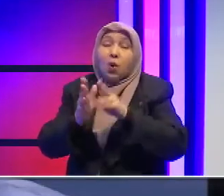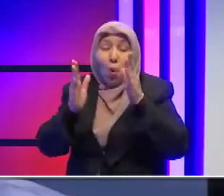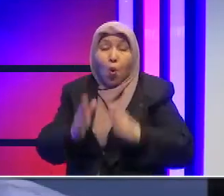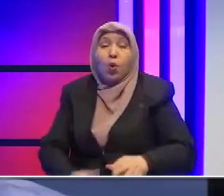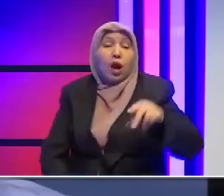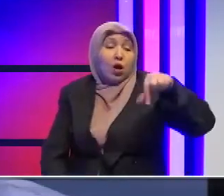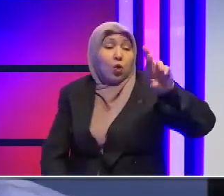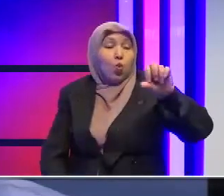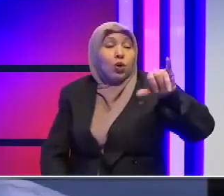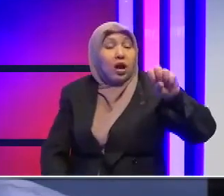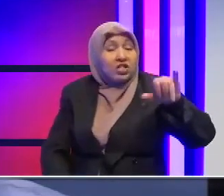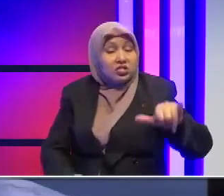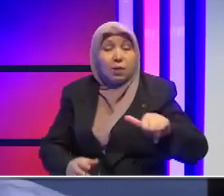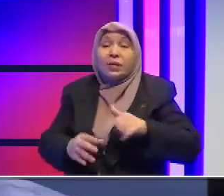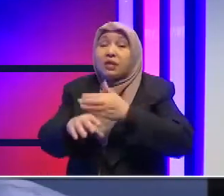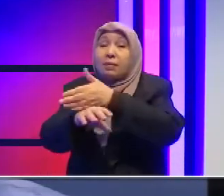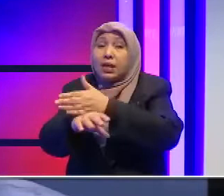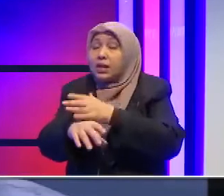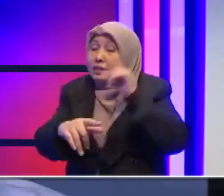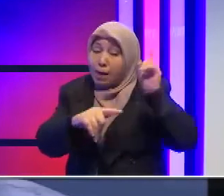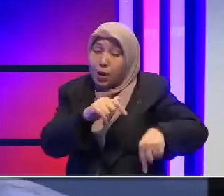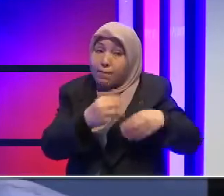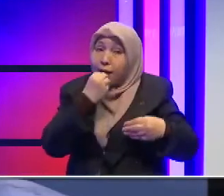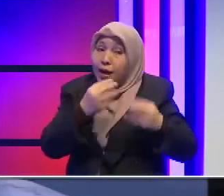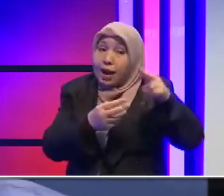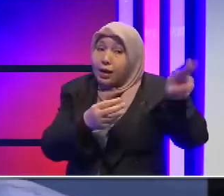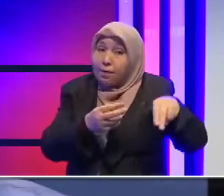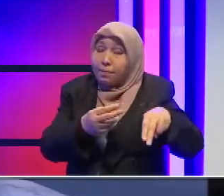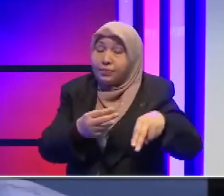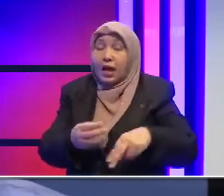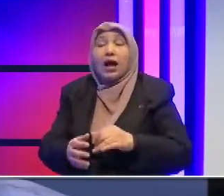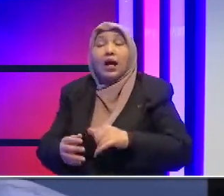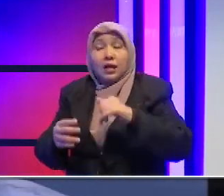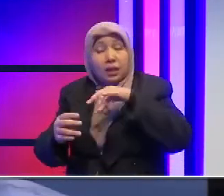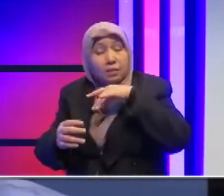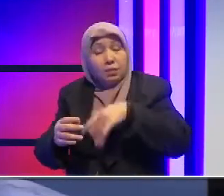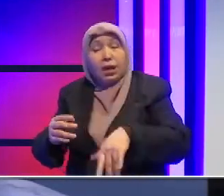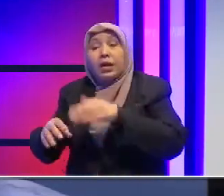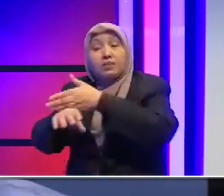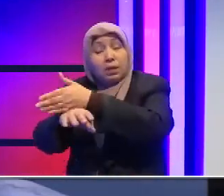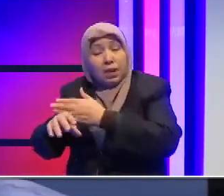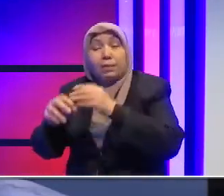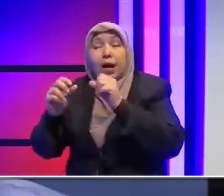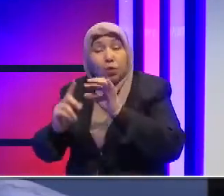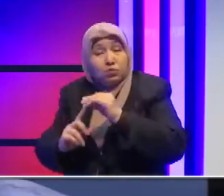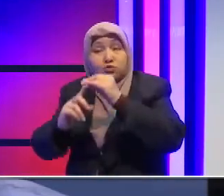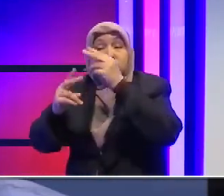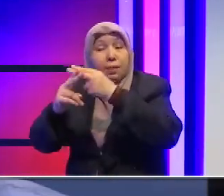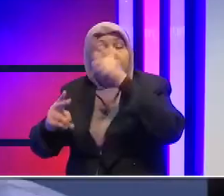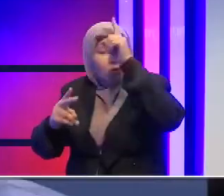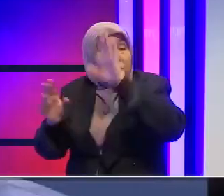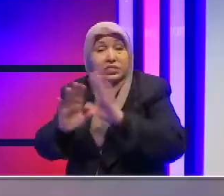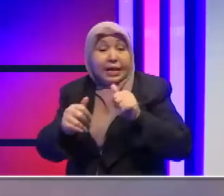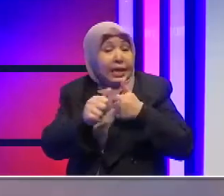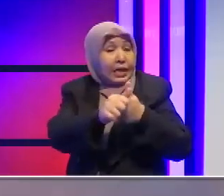Quraisy jahiliyah, mereka menyembelih tak boleh makan. Syariat Nabi khusus, sembelih boleh makan. So jangan ikut yang